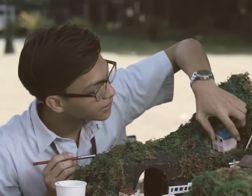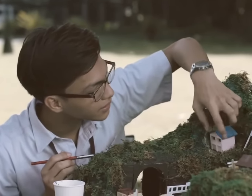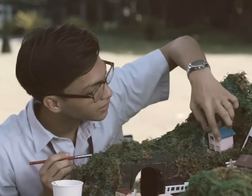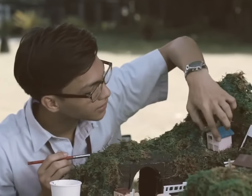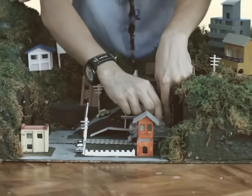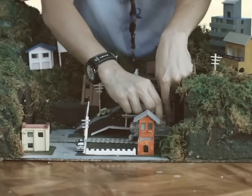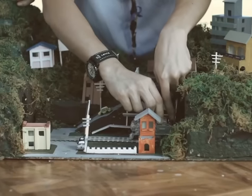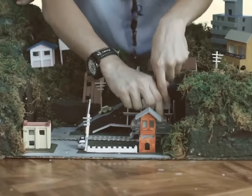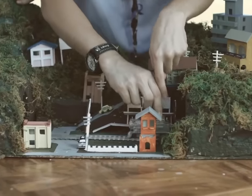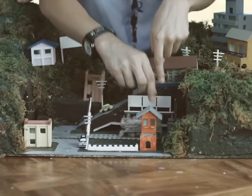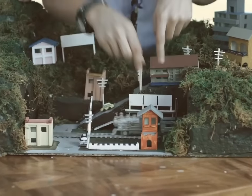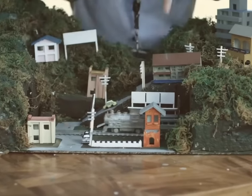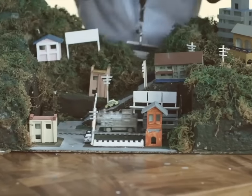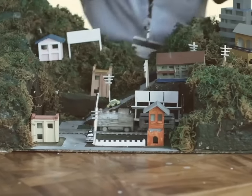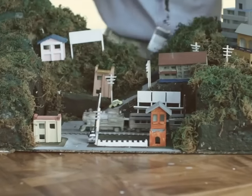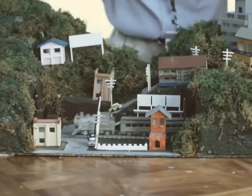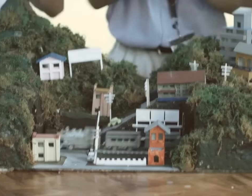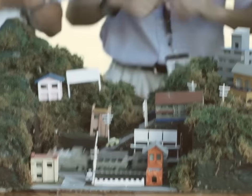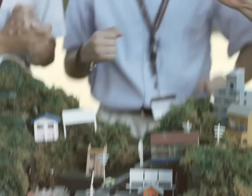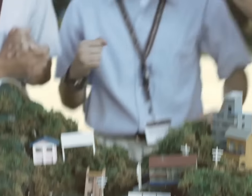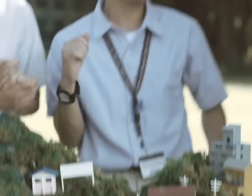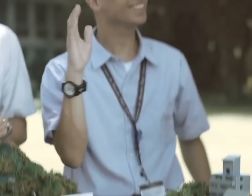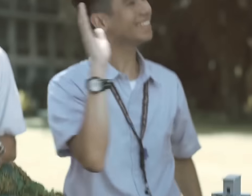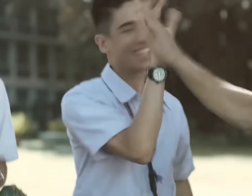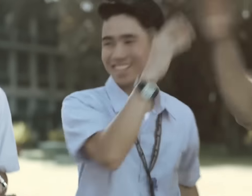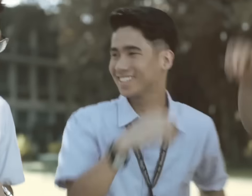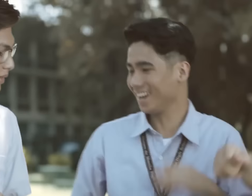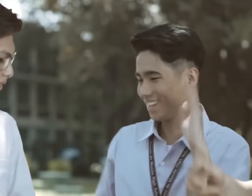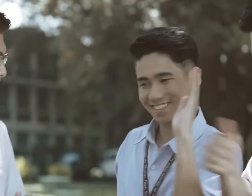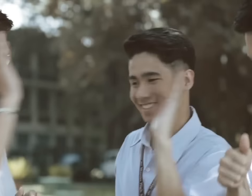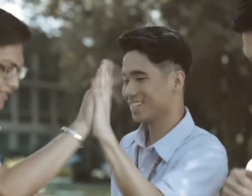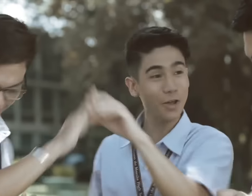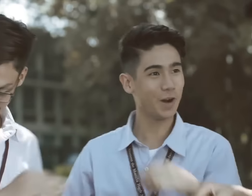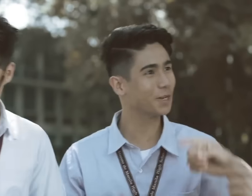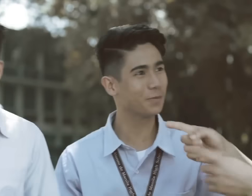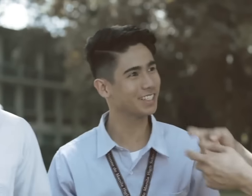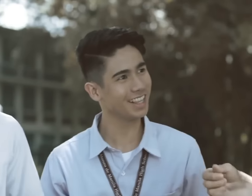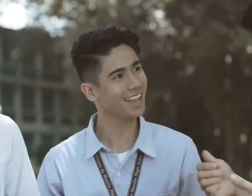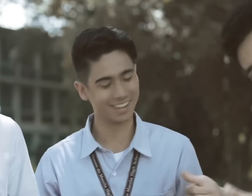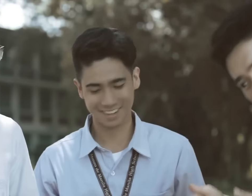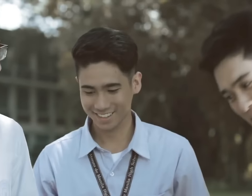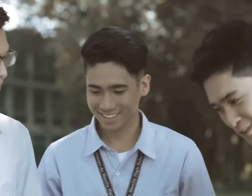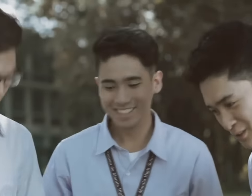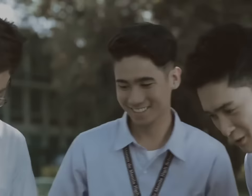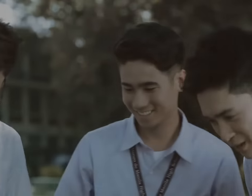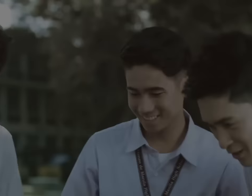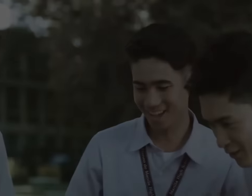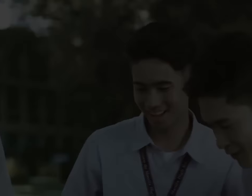sang langit sa dayting